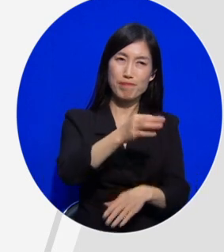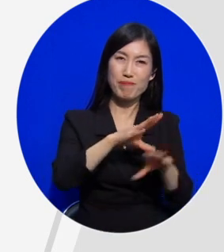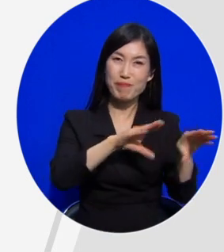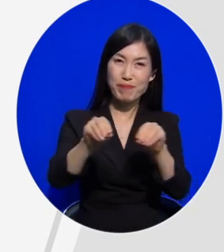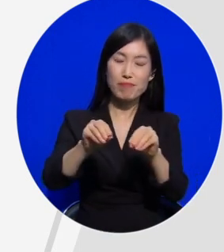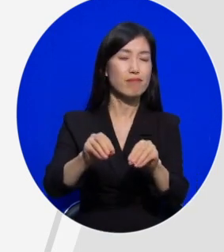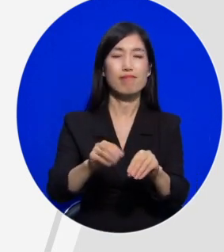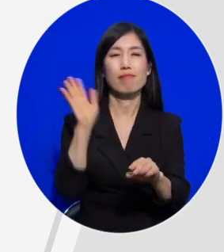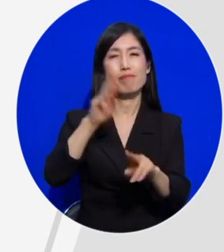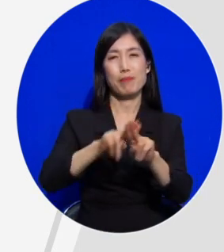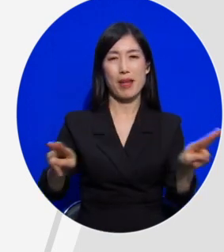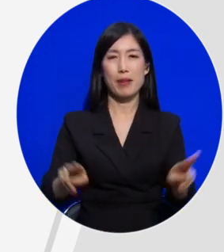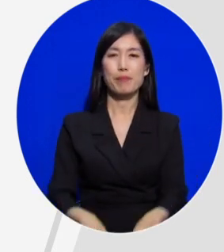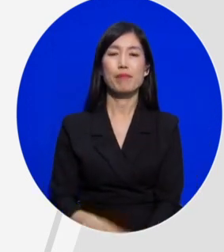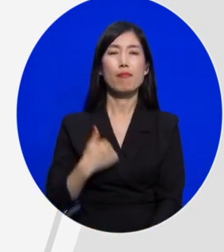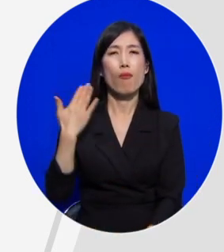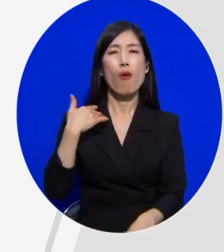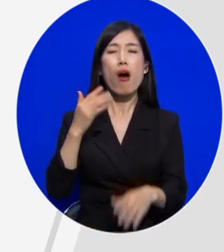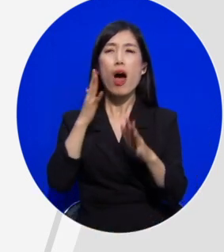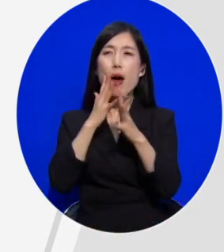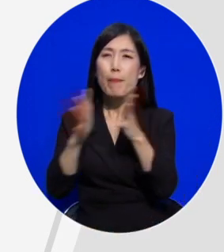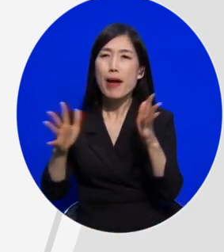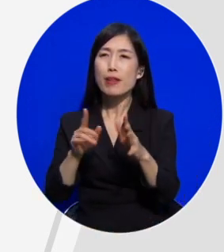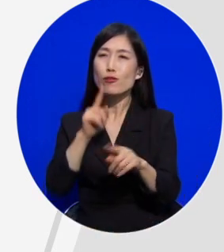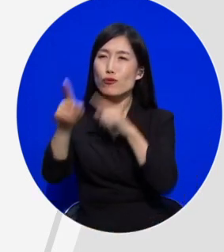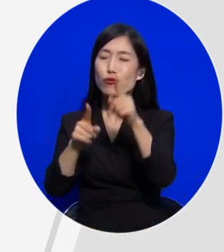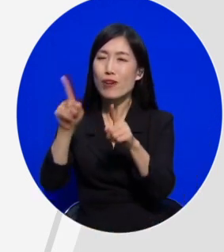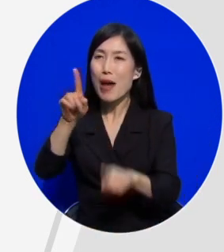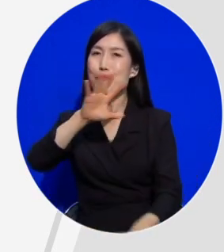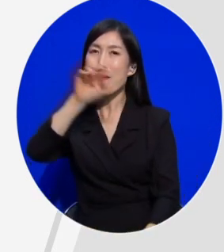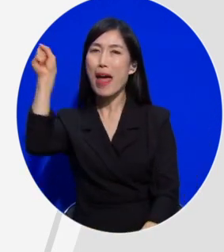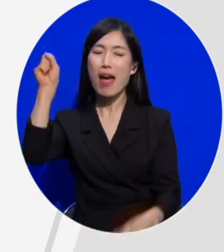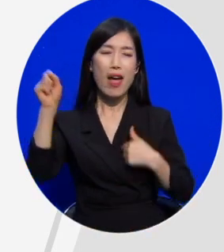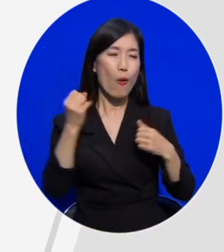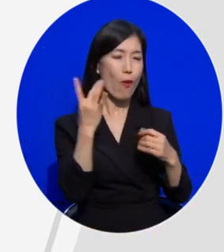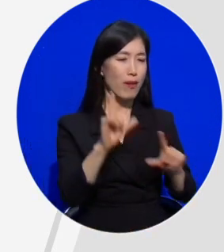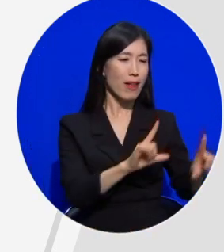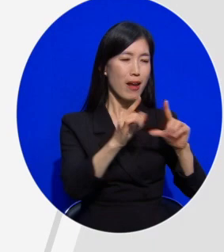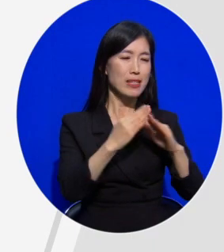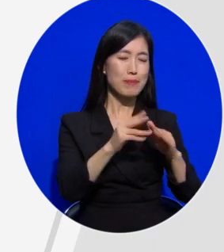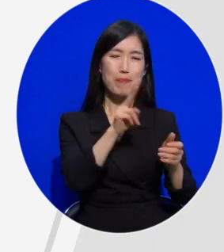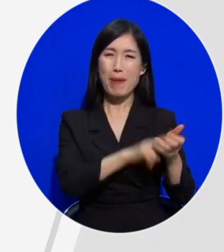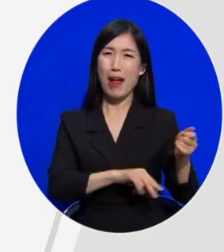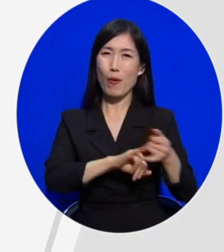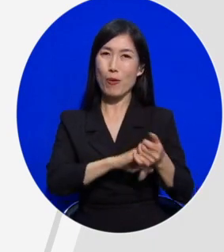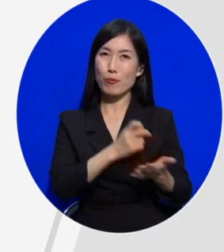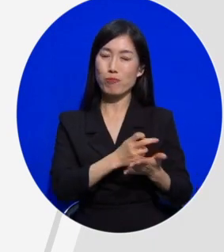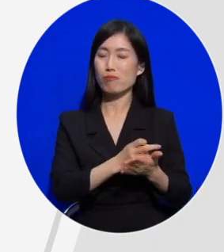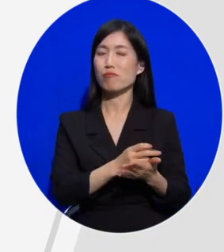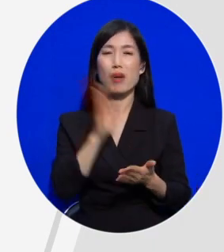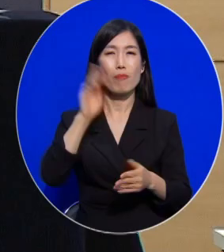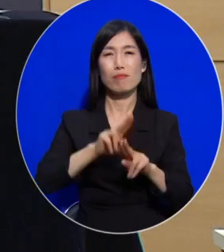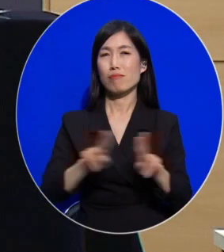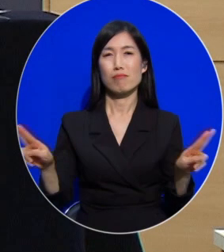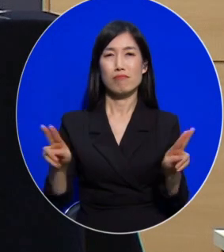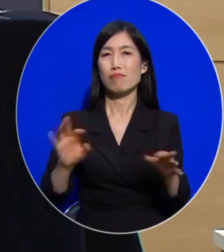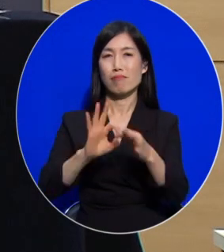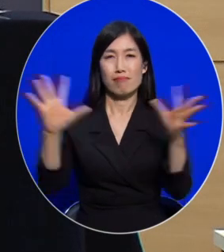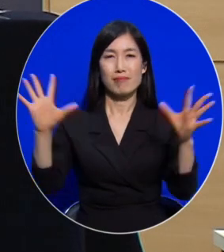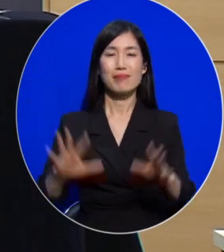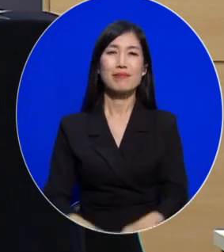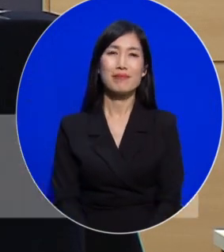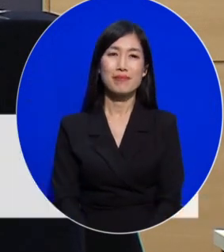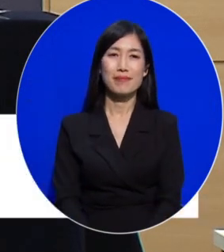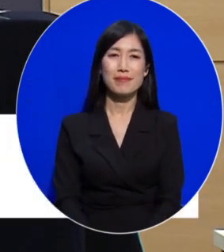주택 청약으로 당첨된 1주택자의 부과되는 기존 주택 처분 의무도 올해 상반기 중 없애기로 했습니다